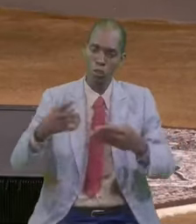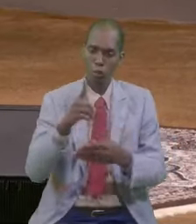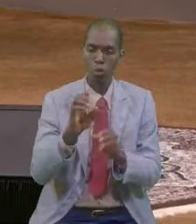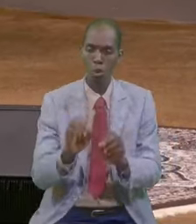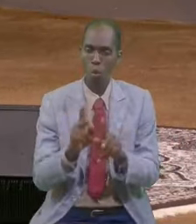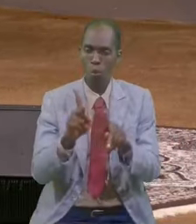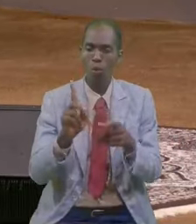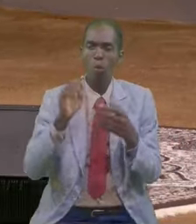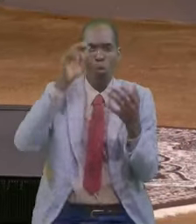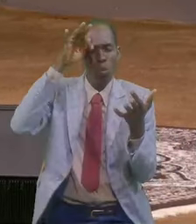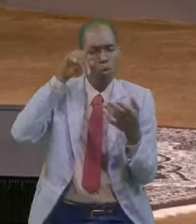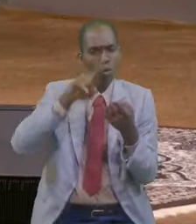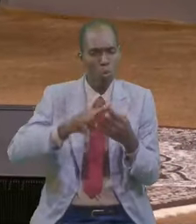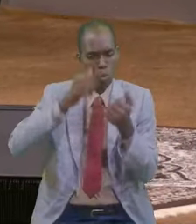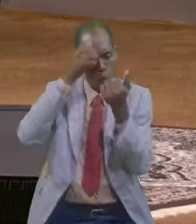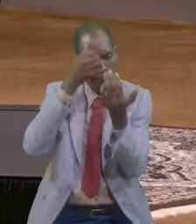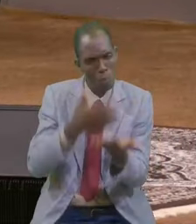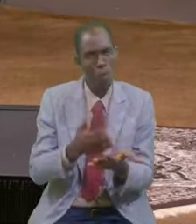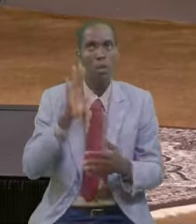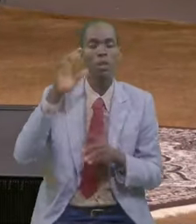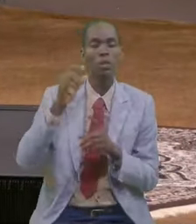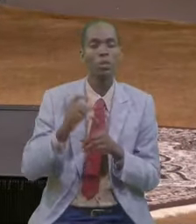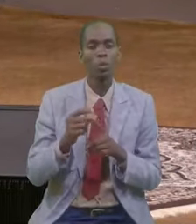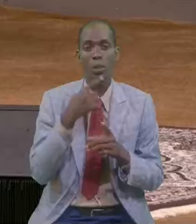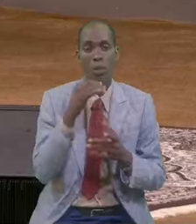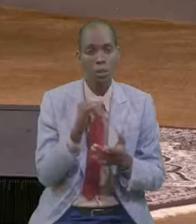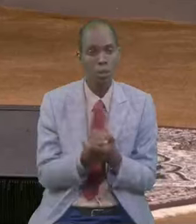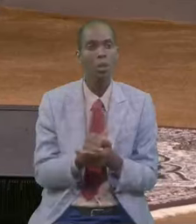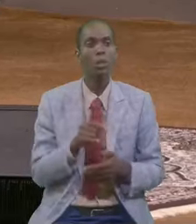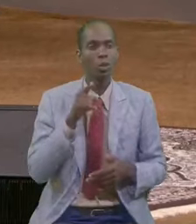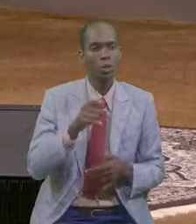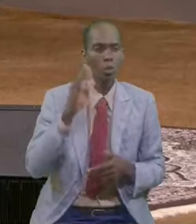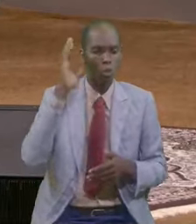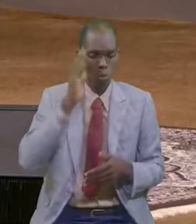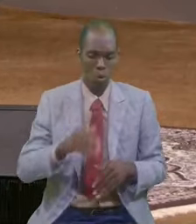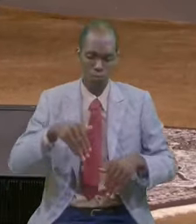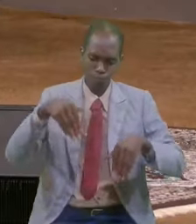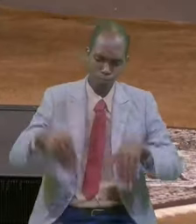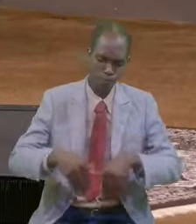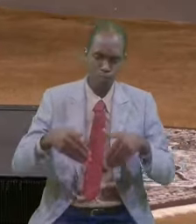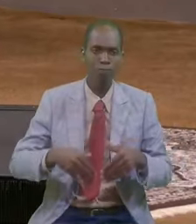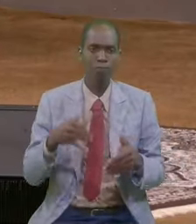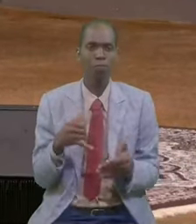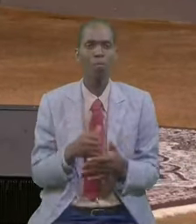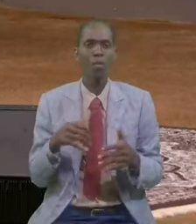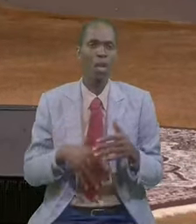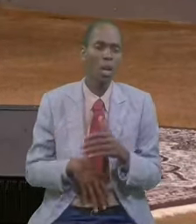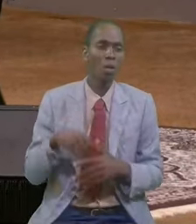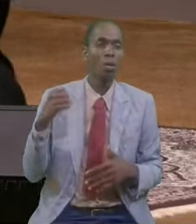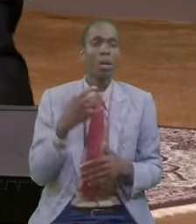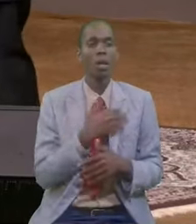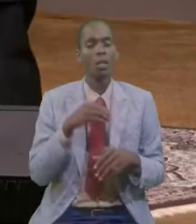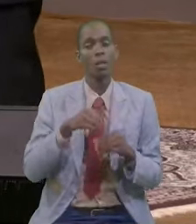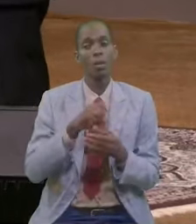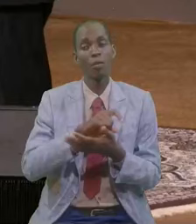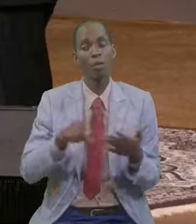parole. Et dit, Seigneur, laisse-le encore cette année. Je creuserai tout autour et j'y mettrai